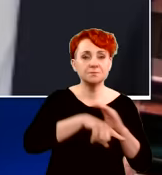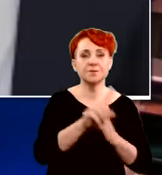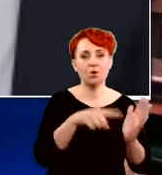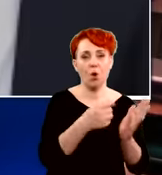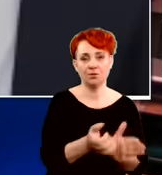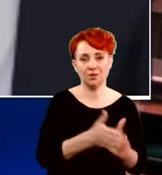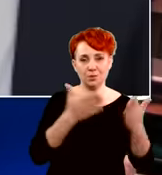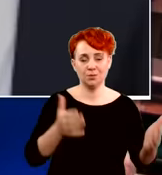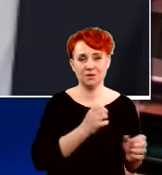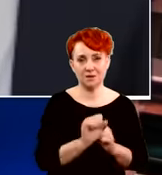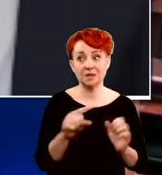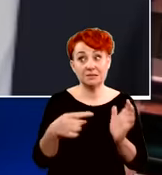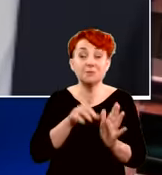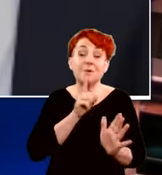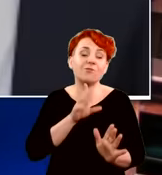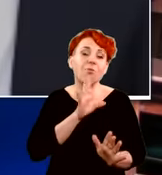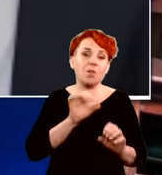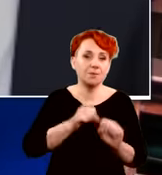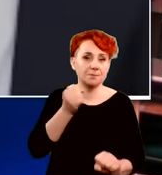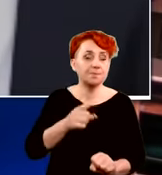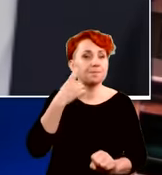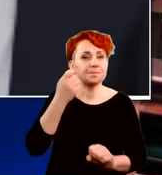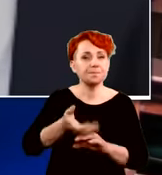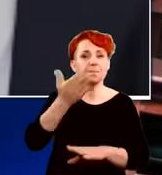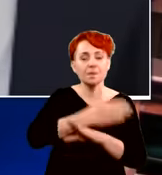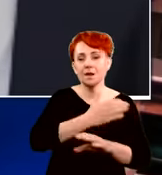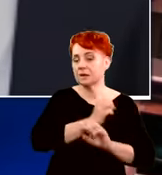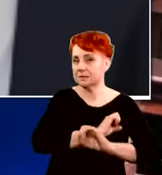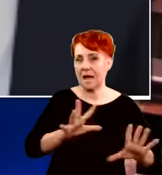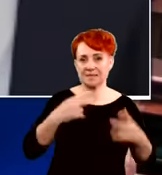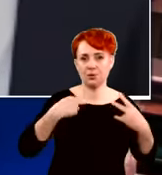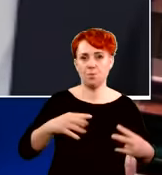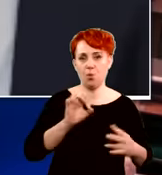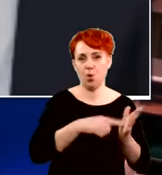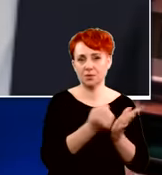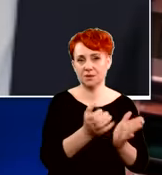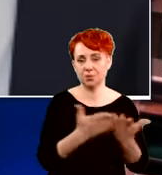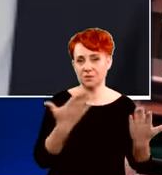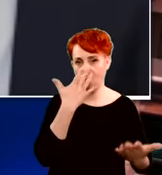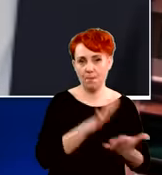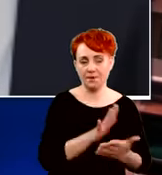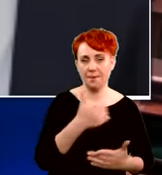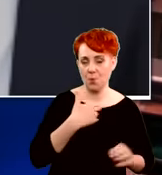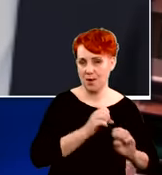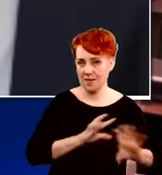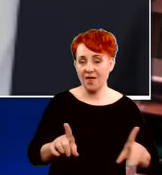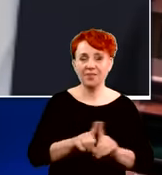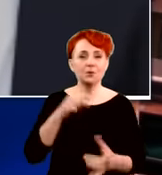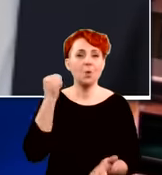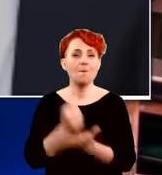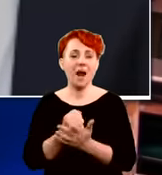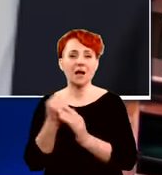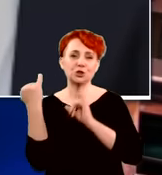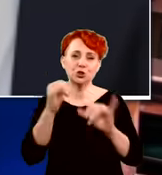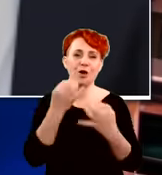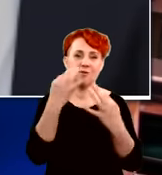także naruszył. Pamiętajmy o tym, że mieliśmy wcześniej jasne stanowisko Trybunału Konstytucyjnego, ale przede wszystkim mieliśmy prawo aktu łaski pana